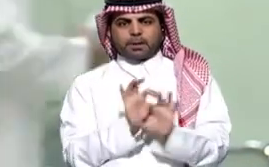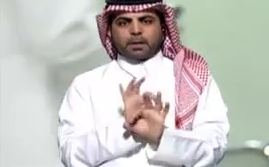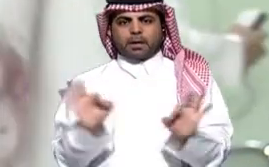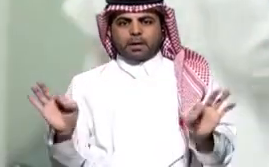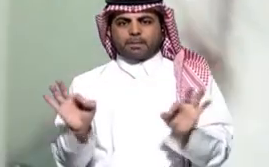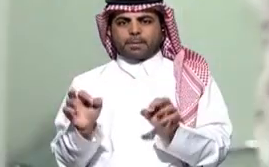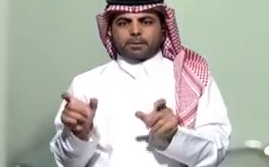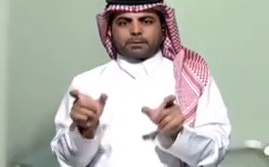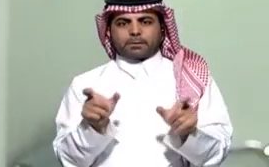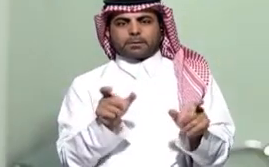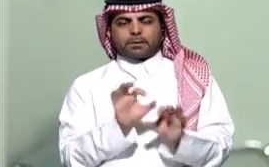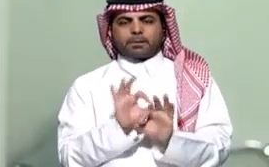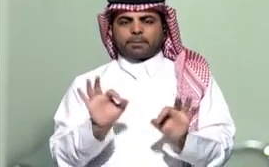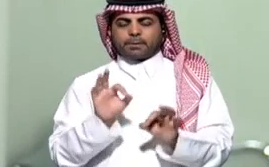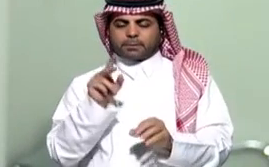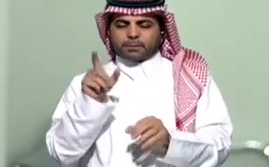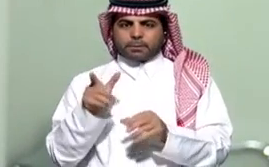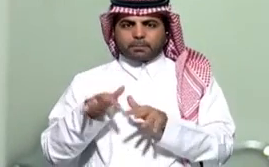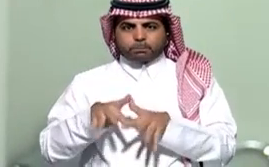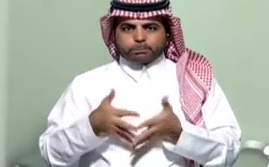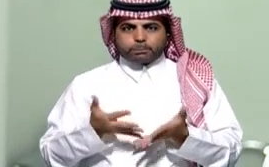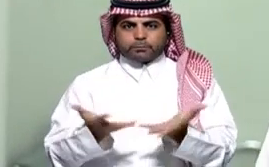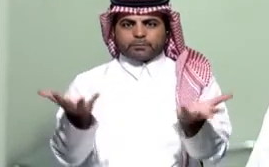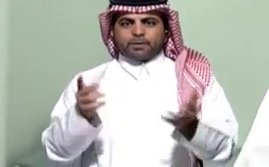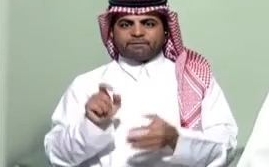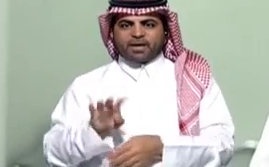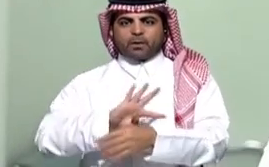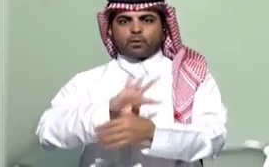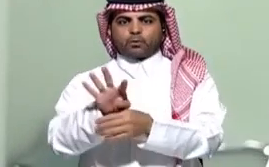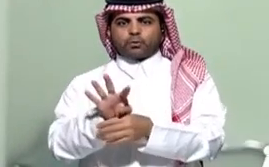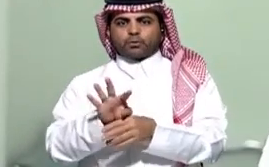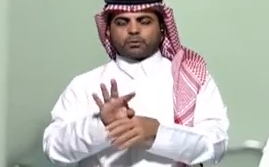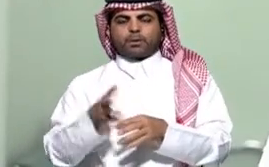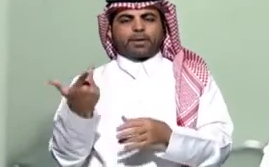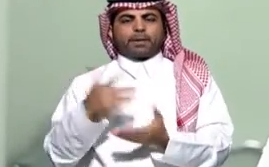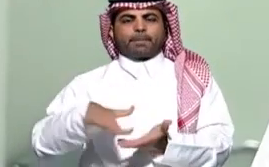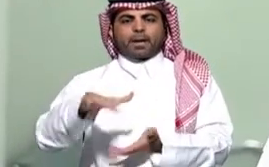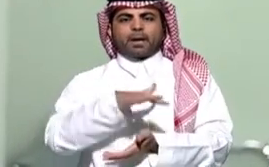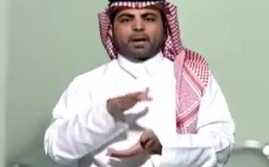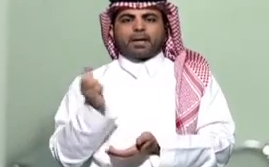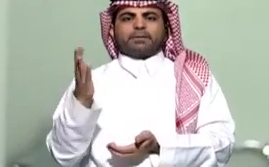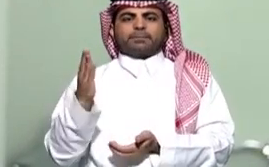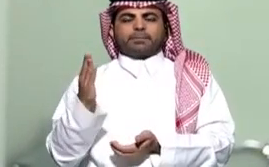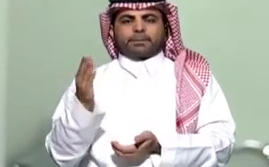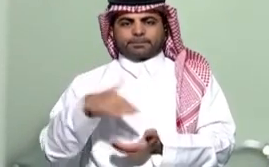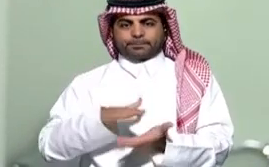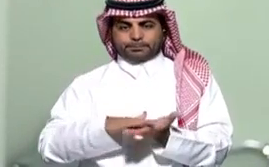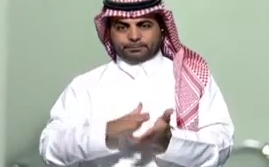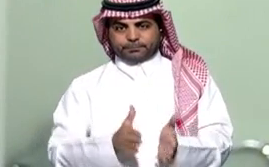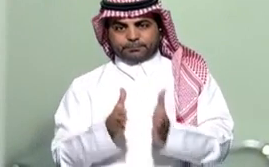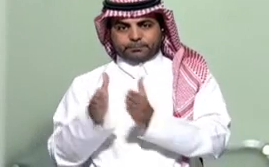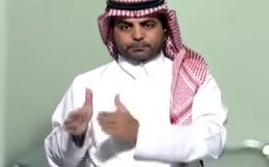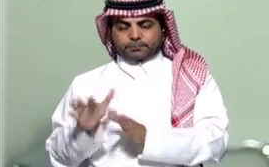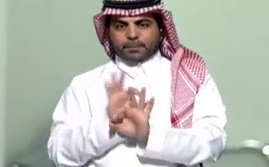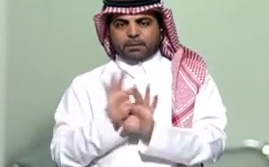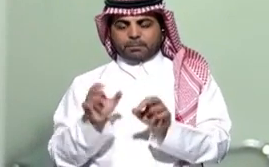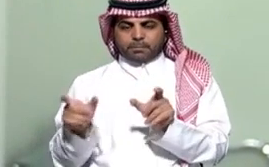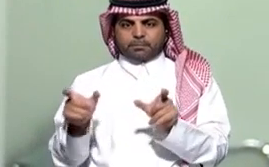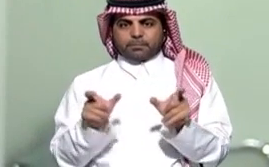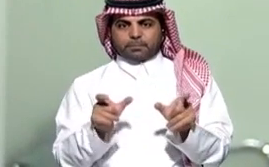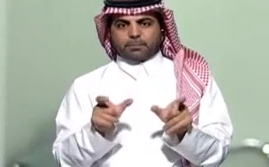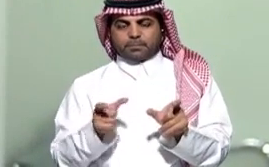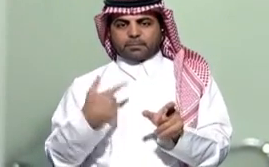الاحترازية للحد من تفشي فيروس كورونا في منطقة القصيم. العديد من الإجراءات اللي اتخذتها كثير